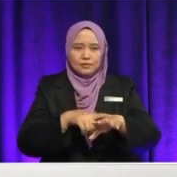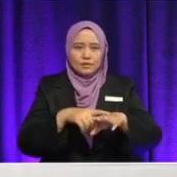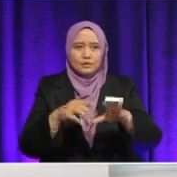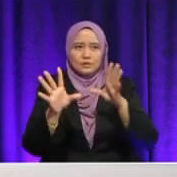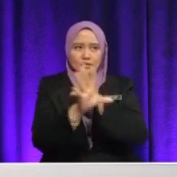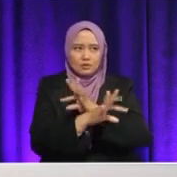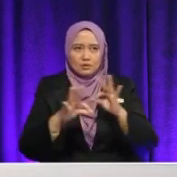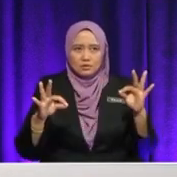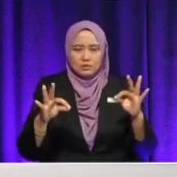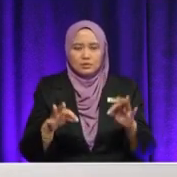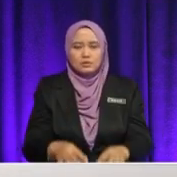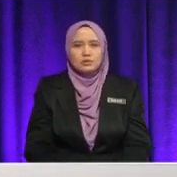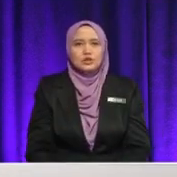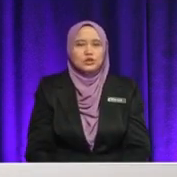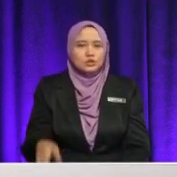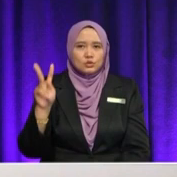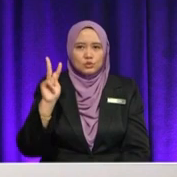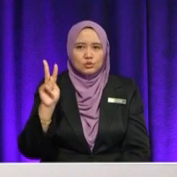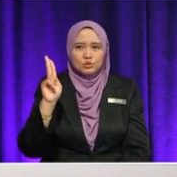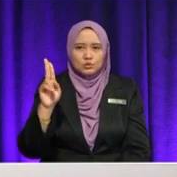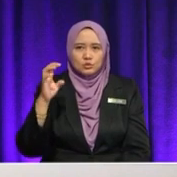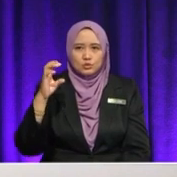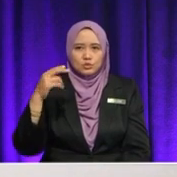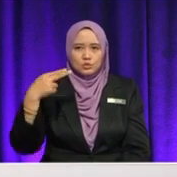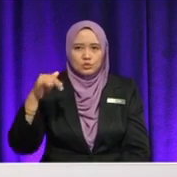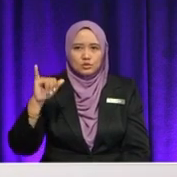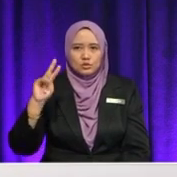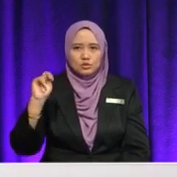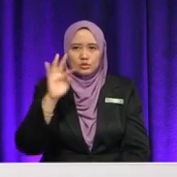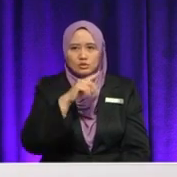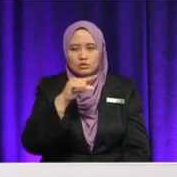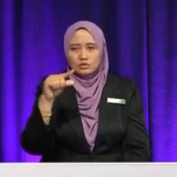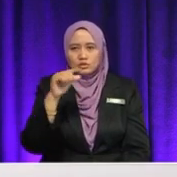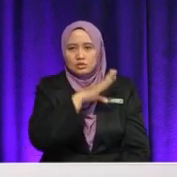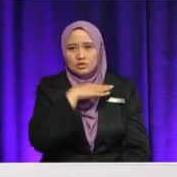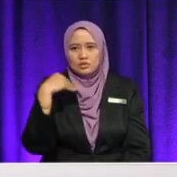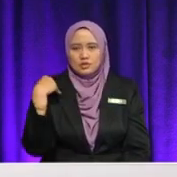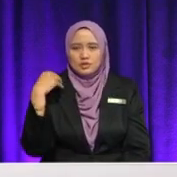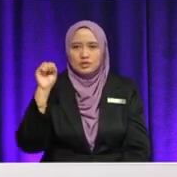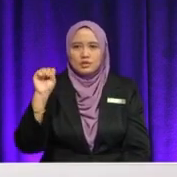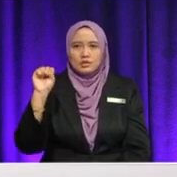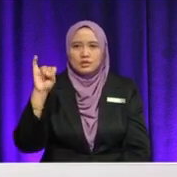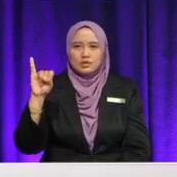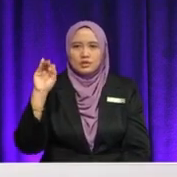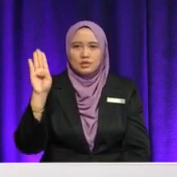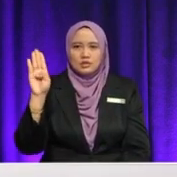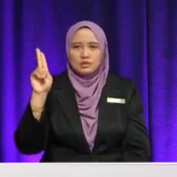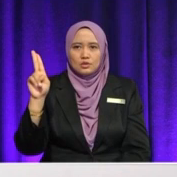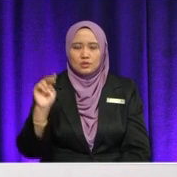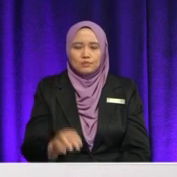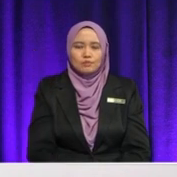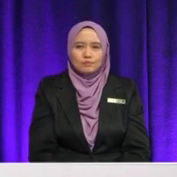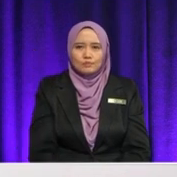hmm sebanyak sembilan kawasan di kucing dan 9 kawasan disebut Hai menikah